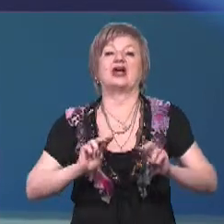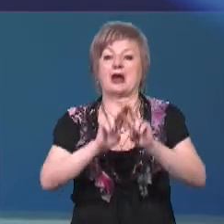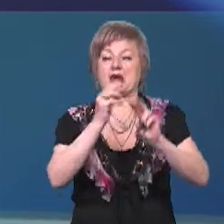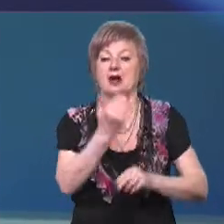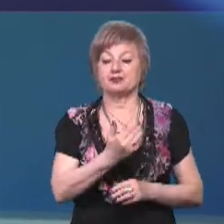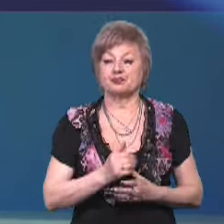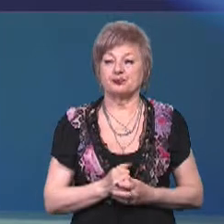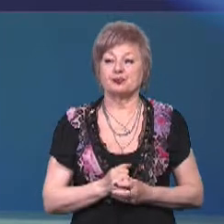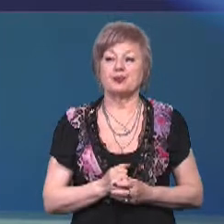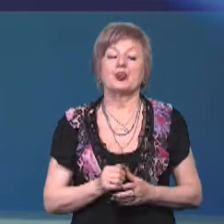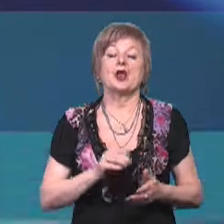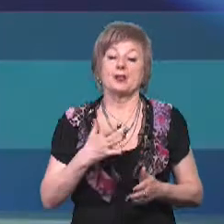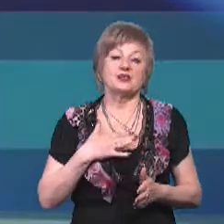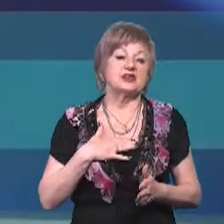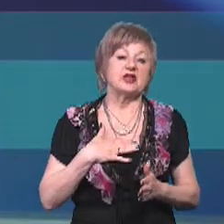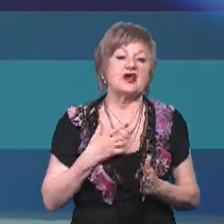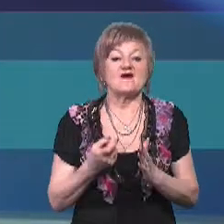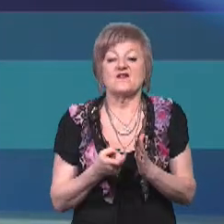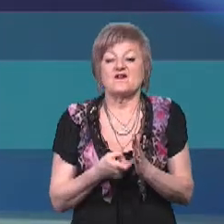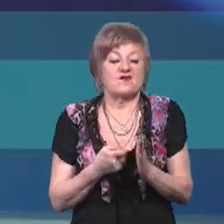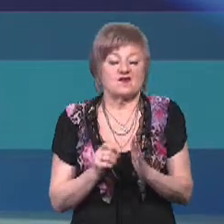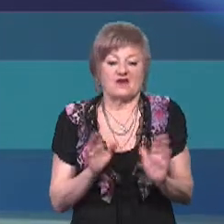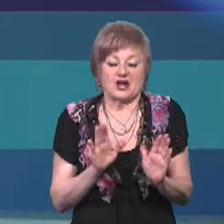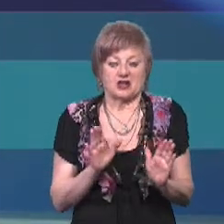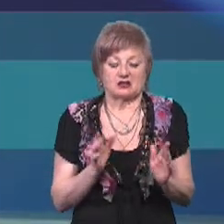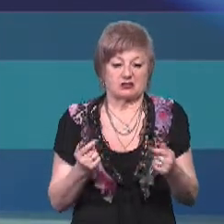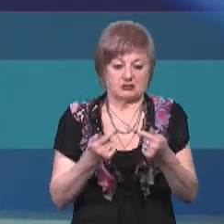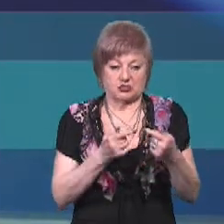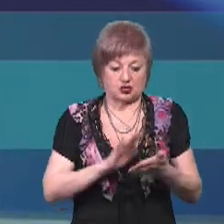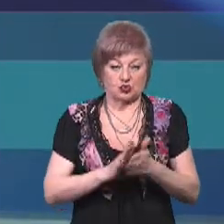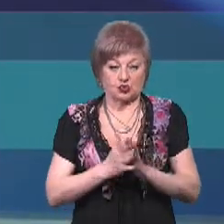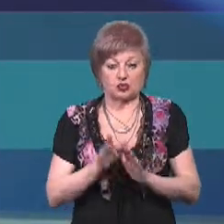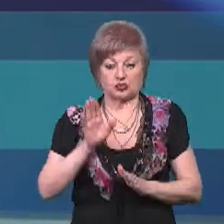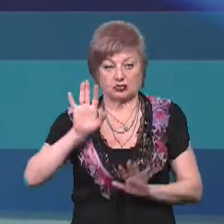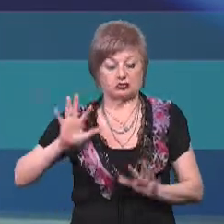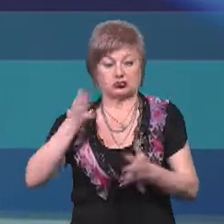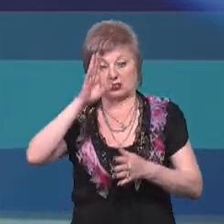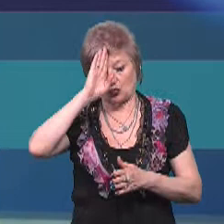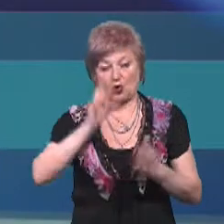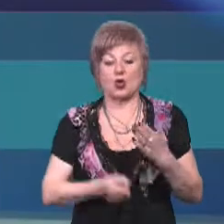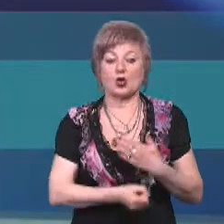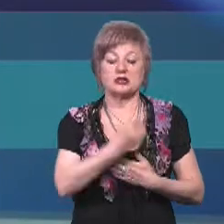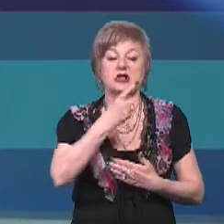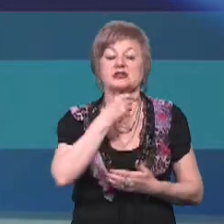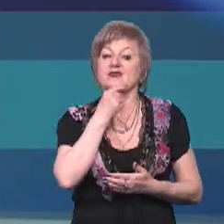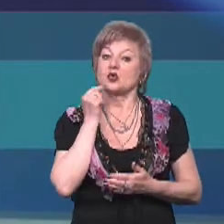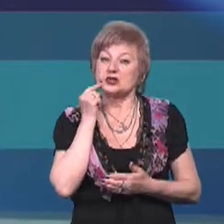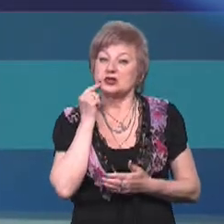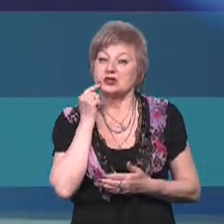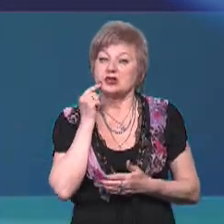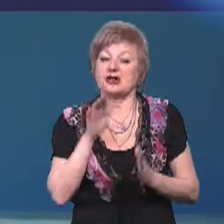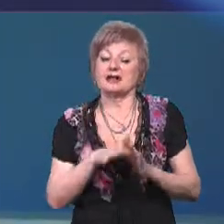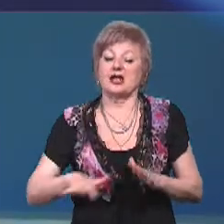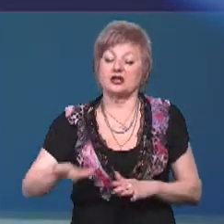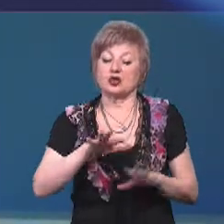за нез'ясованих на даний час обставин, і він опинився в Росії вже на території окупованого Криму,